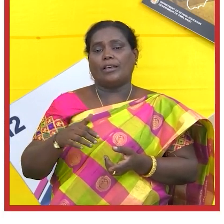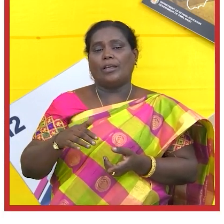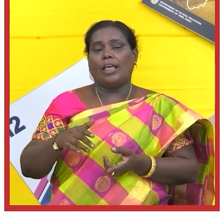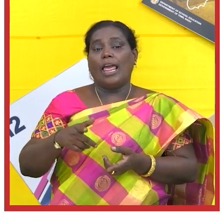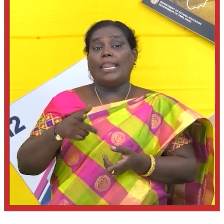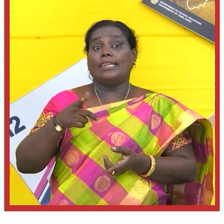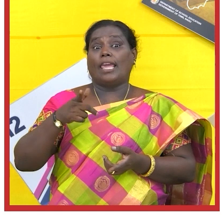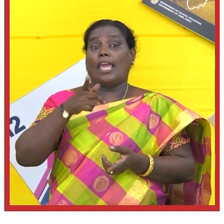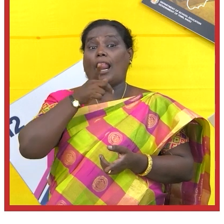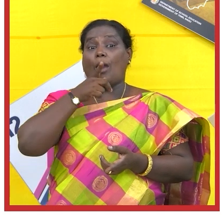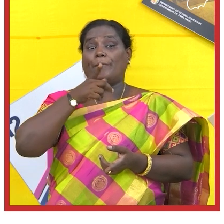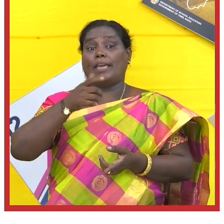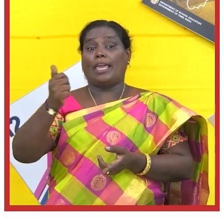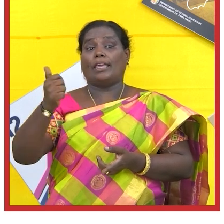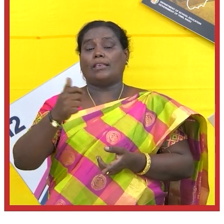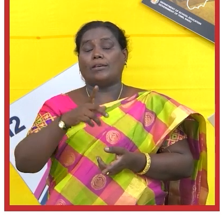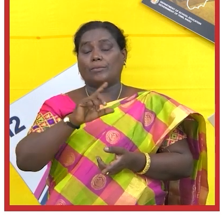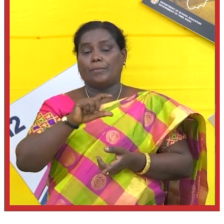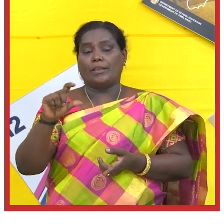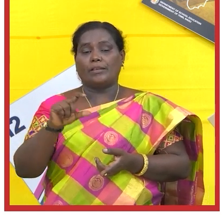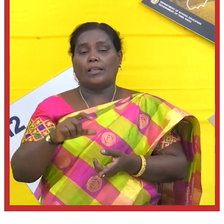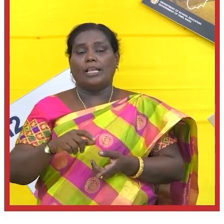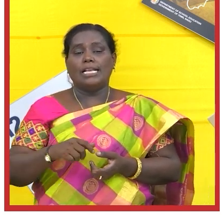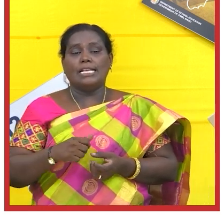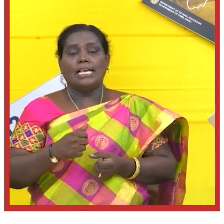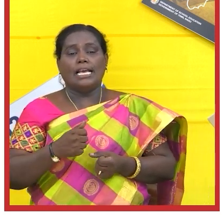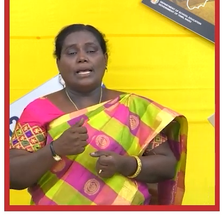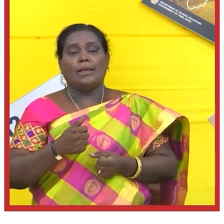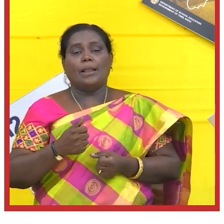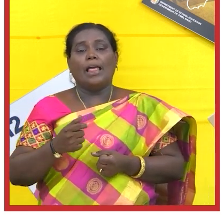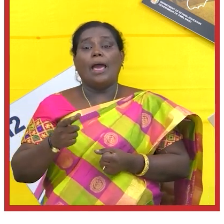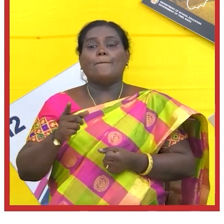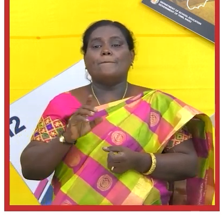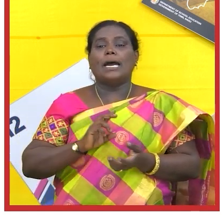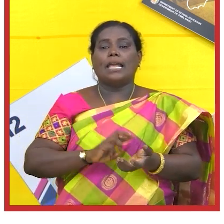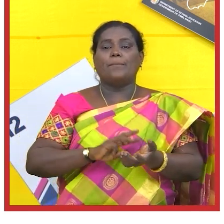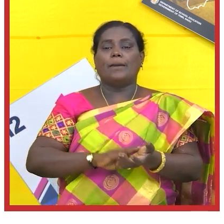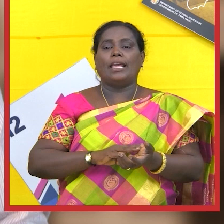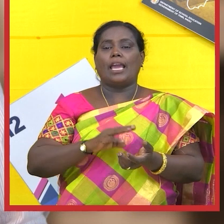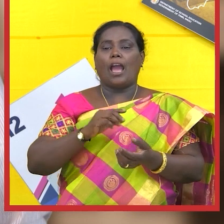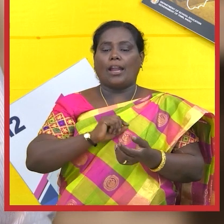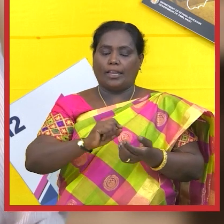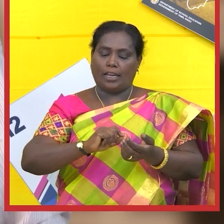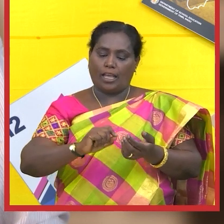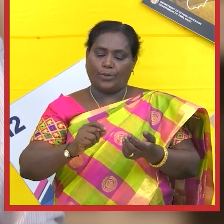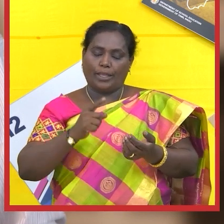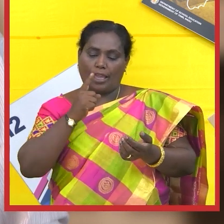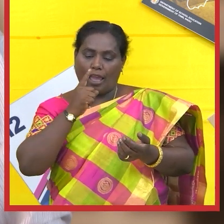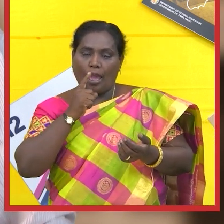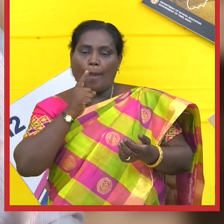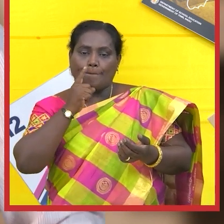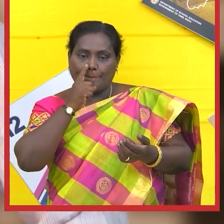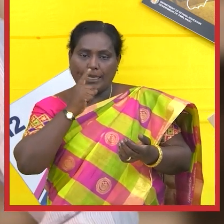நீலாம்பிகை உங்களுக்கு தெரியும், நீலாம்பிகை மறைமலை அடிகளானுடைய மகள். இவர்தான் அந்த தூய தமிழ் இயக்கம்